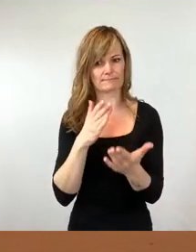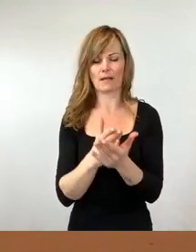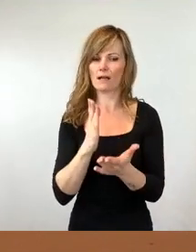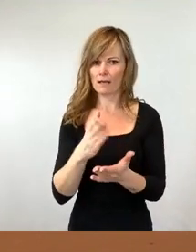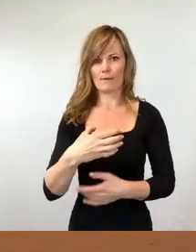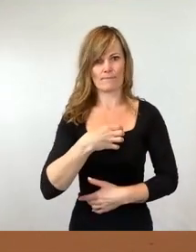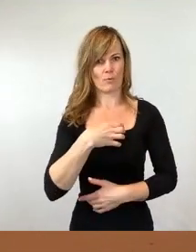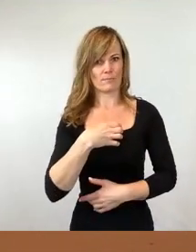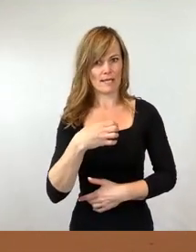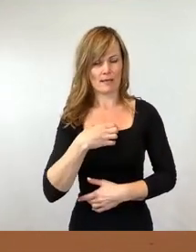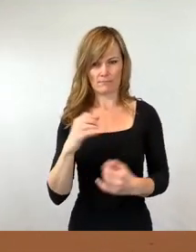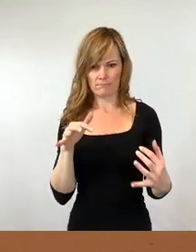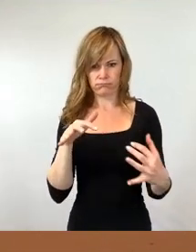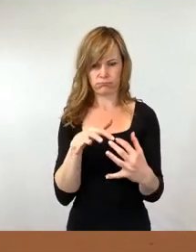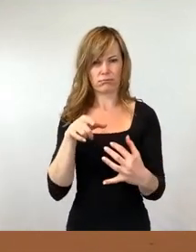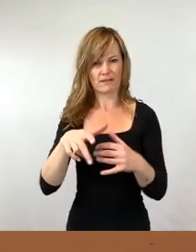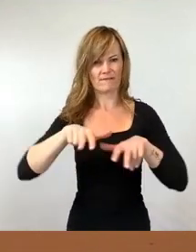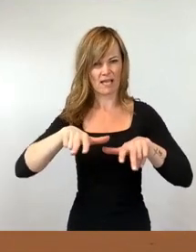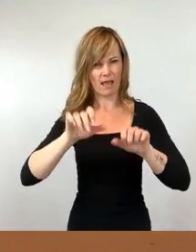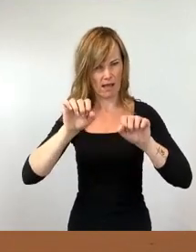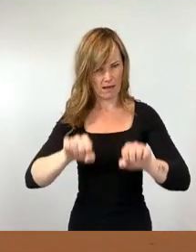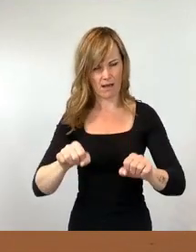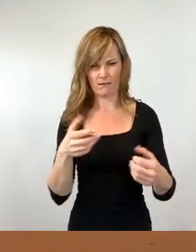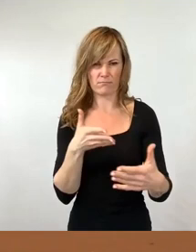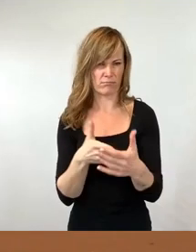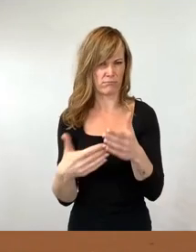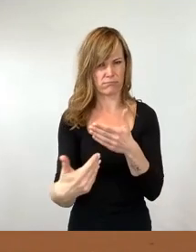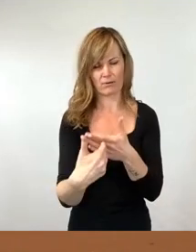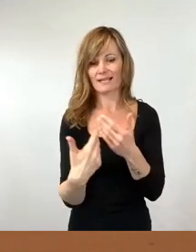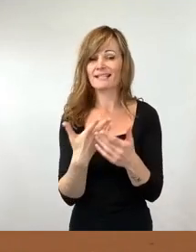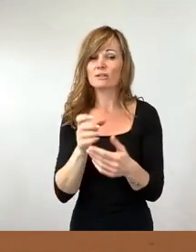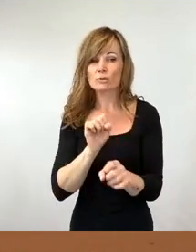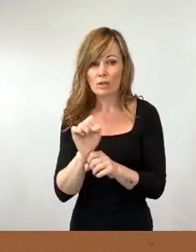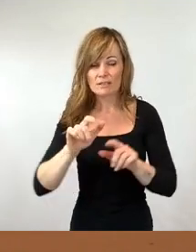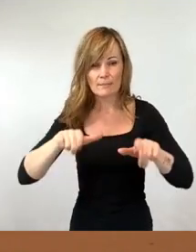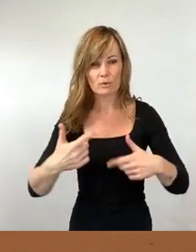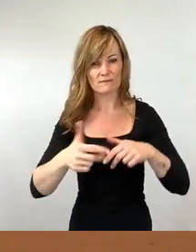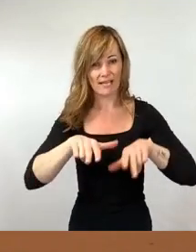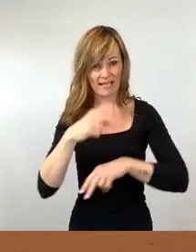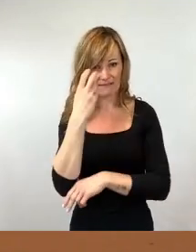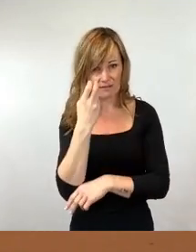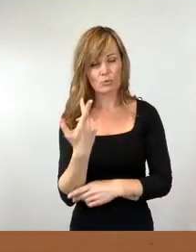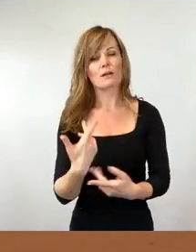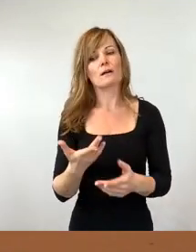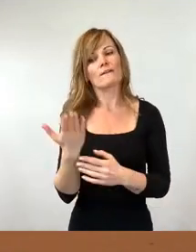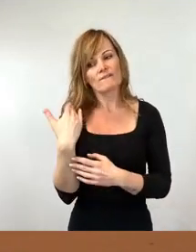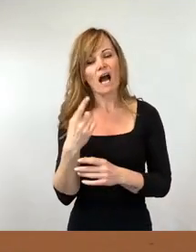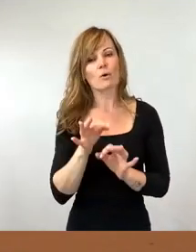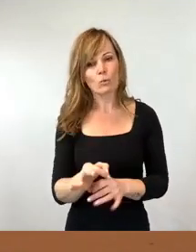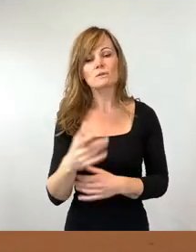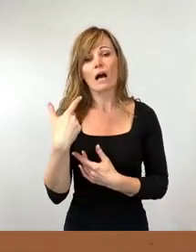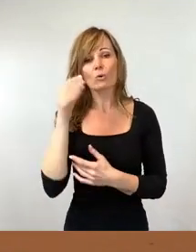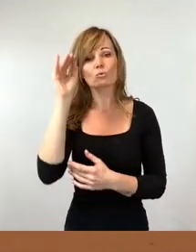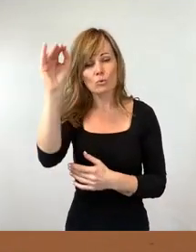kommen kann. Den Verkehrsversuch trotzdem in Angriff zu nehmen, war und ist sinnvoll, sonst bekommt man nämlich auch die Ergebnisse nicht